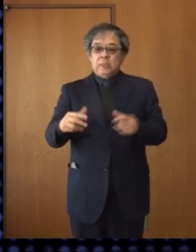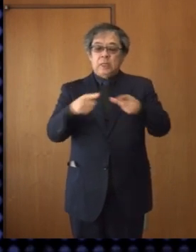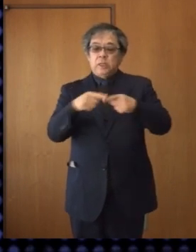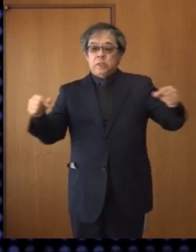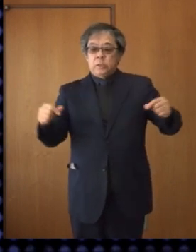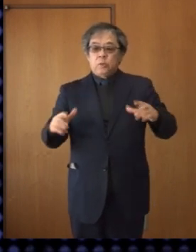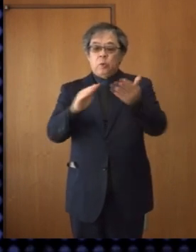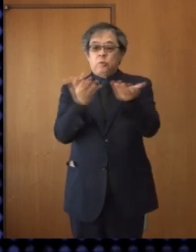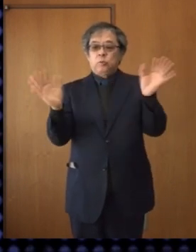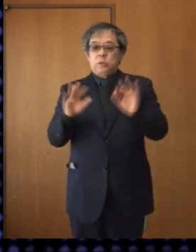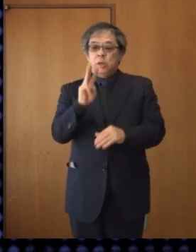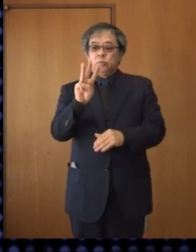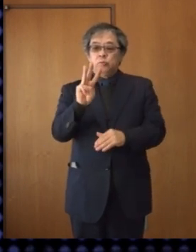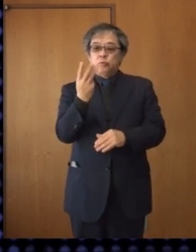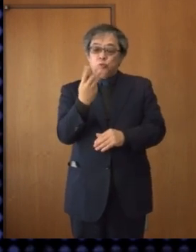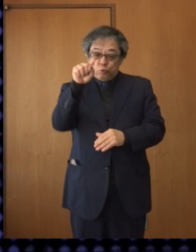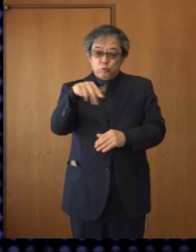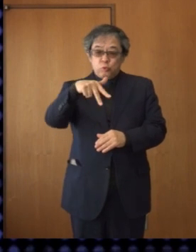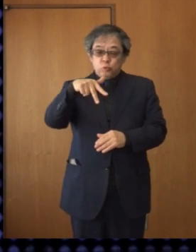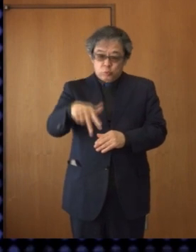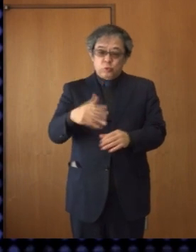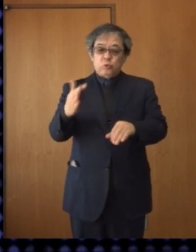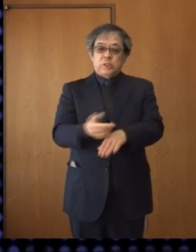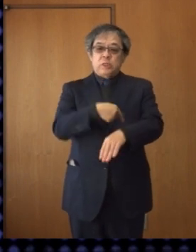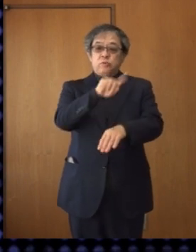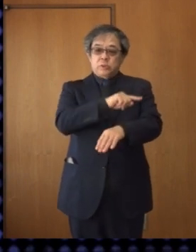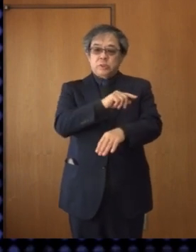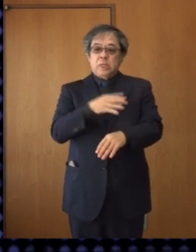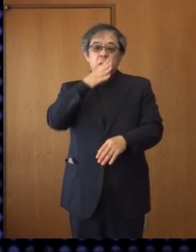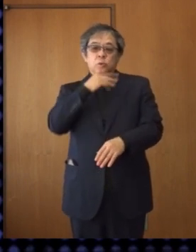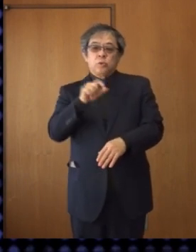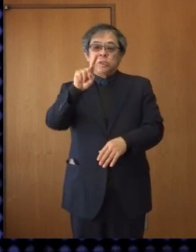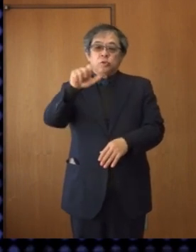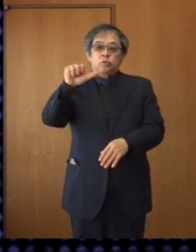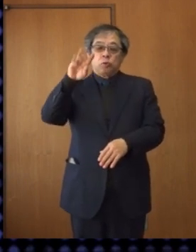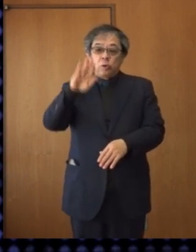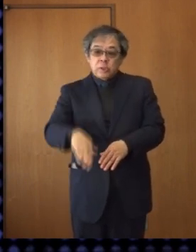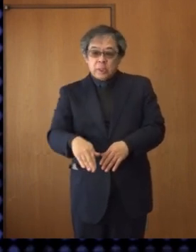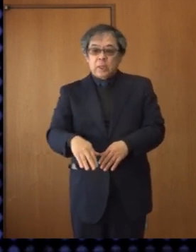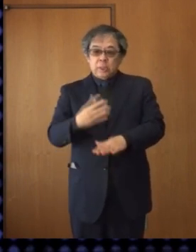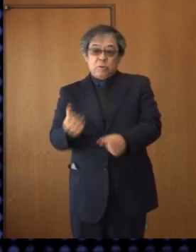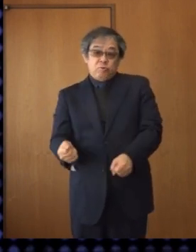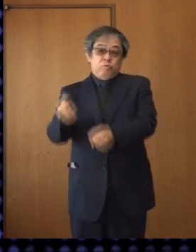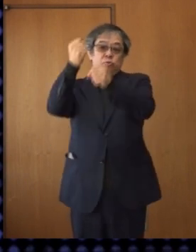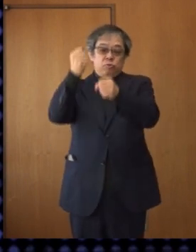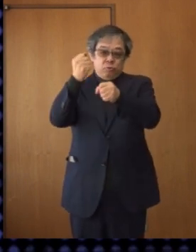選手権アンダー15でいわゆるマッチクラブとして優勝を成し遂げました